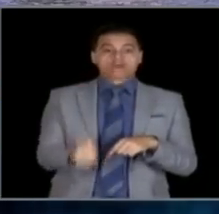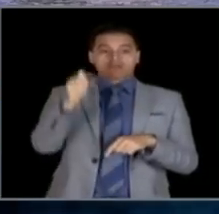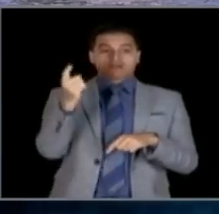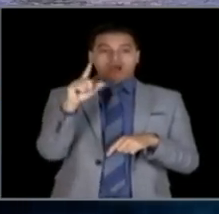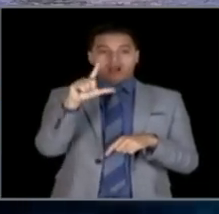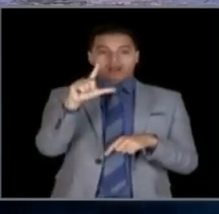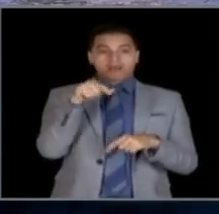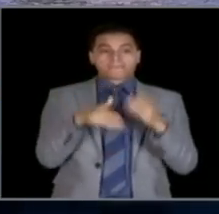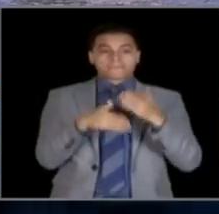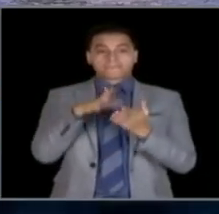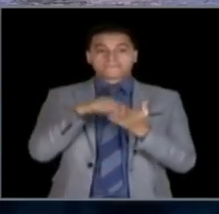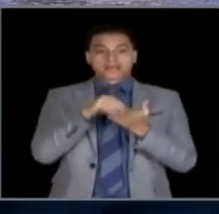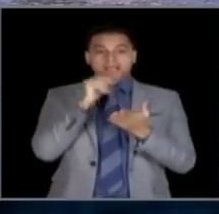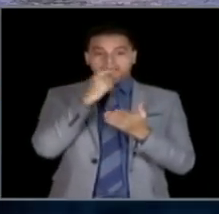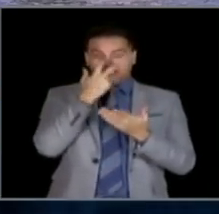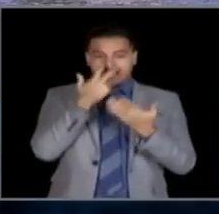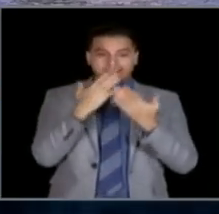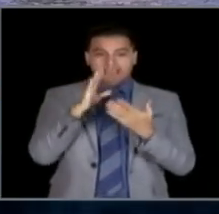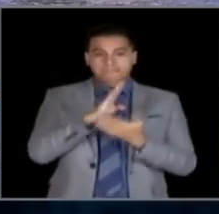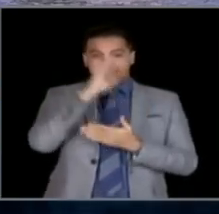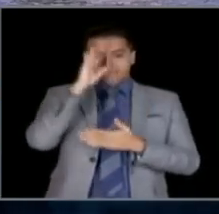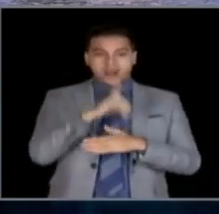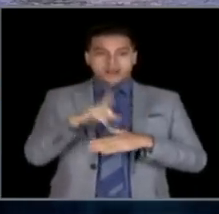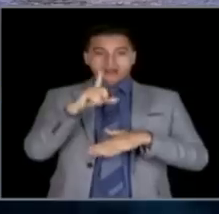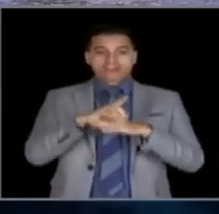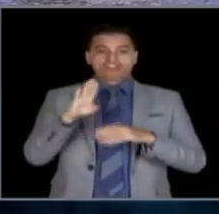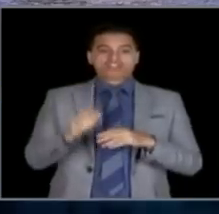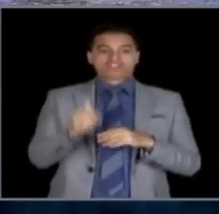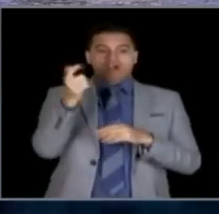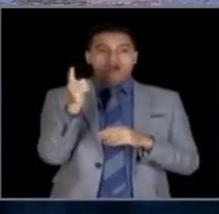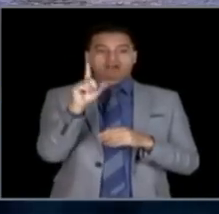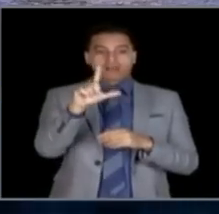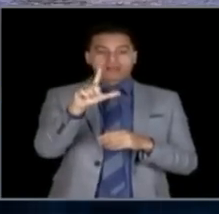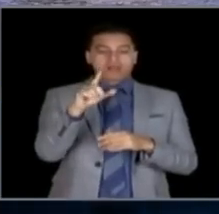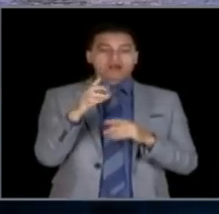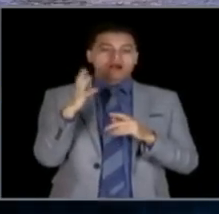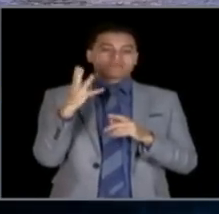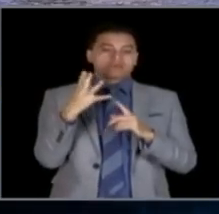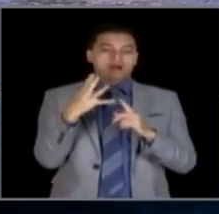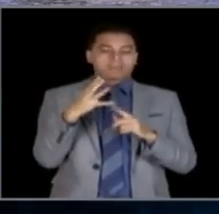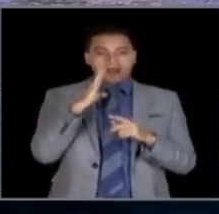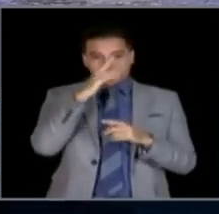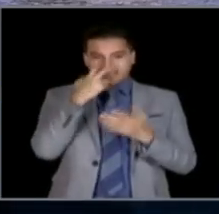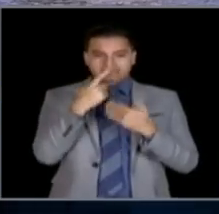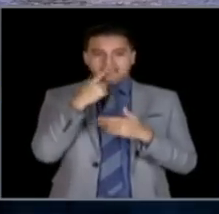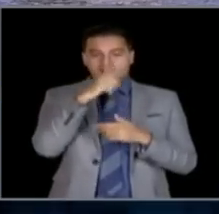بدأ بناؤه في عهد الملك كارل الرابع